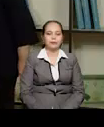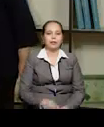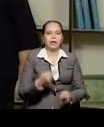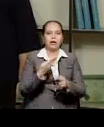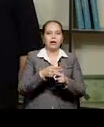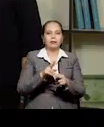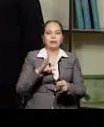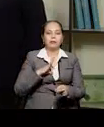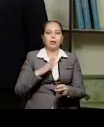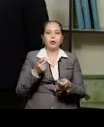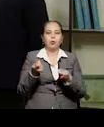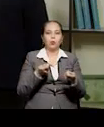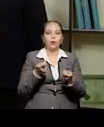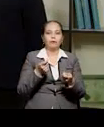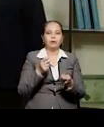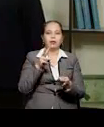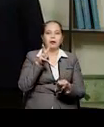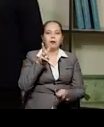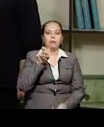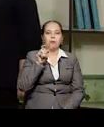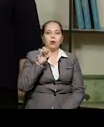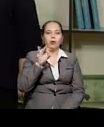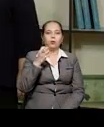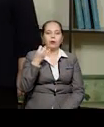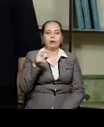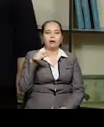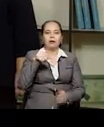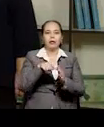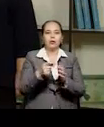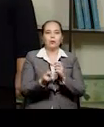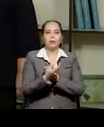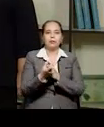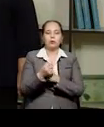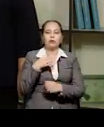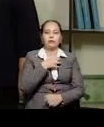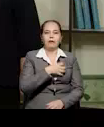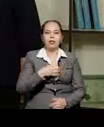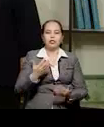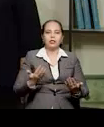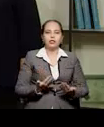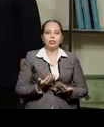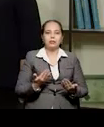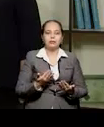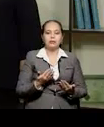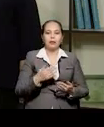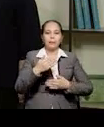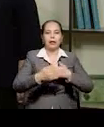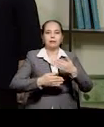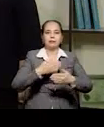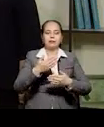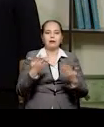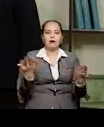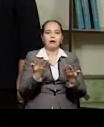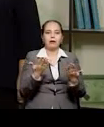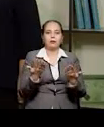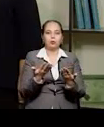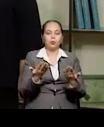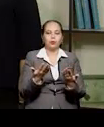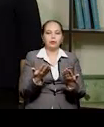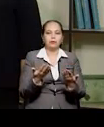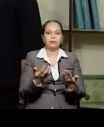Это был уровень молекулярный. На нем происходят важные жизненные процессы, которые